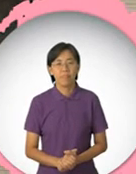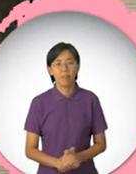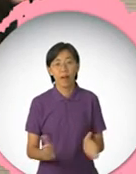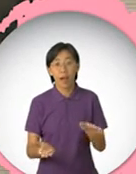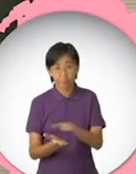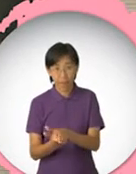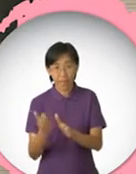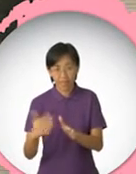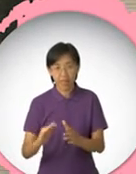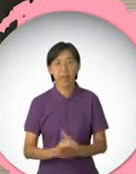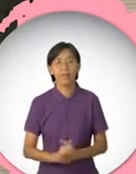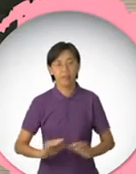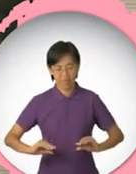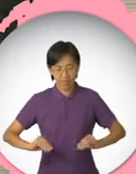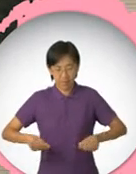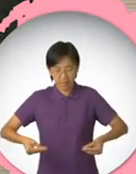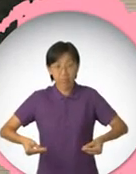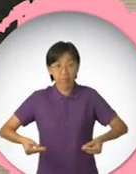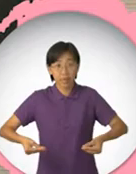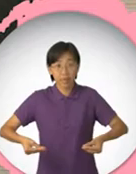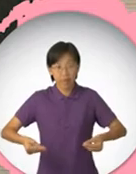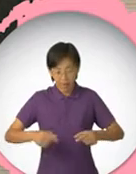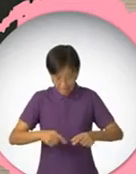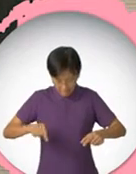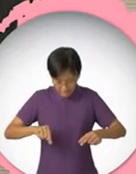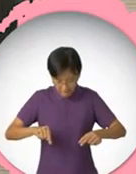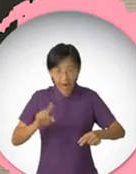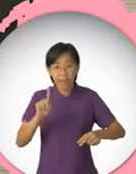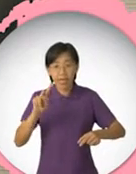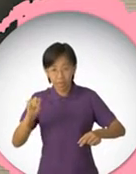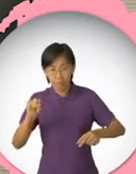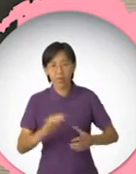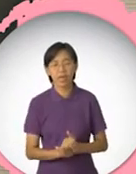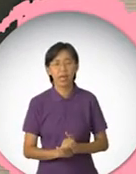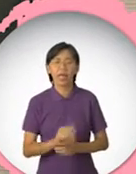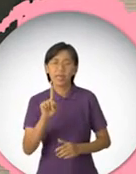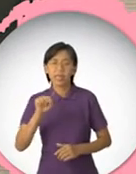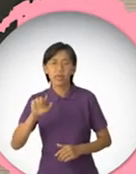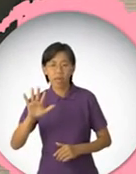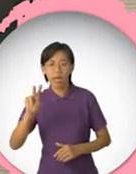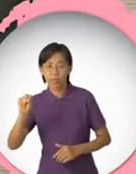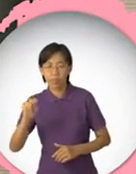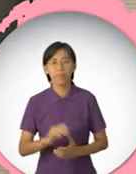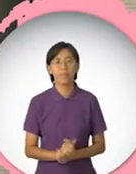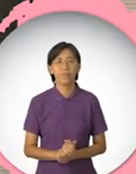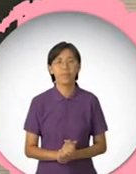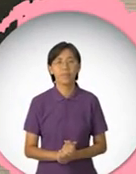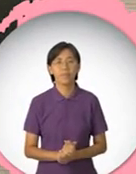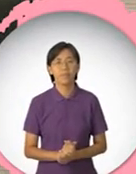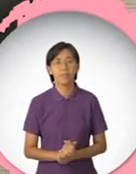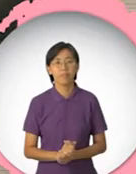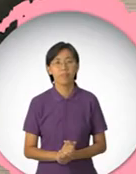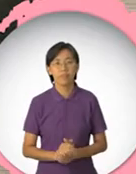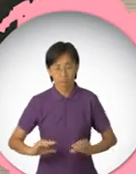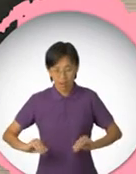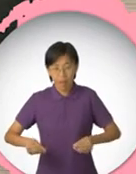เวลาเรารีดนะคะพับเข้ามากะประมาณค่ะประมาณ1นิ้วหรือว่า1นิ้วครึ่งอะค่ะนะคะมันก็จะมีด้านที่เปิดอยู่3